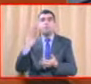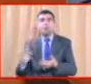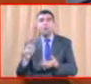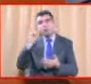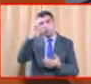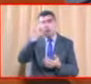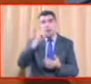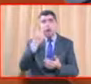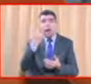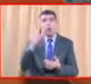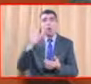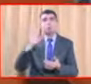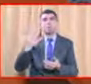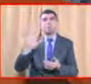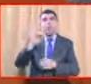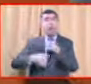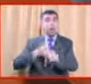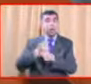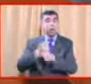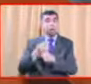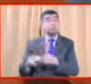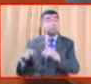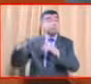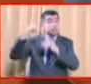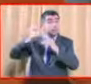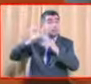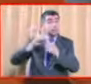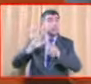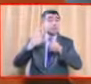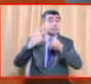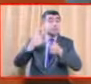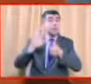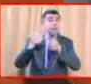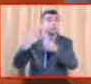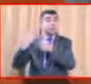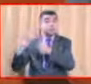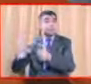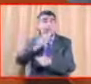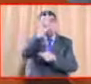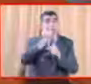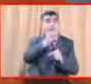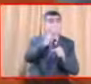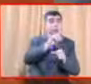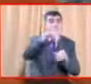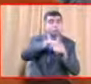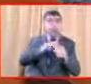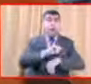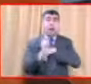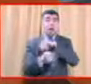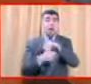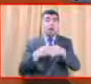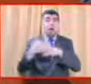في هاد السنه ان شاء الله. ولكن تزادت عليها 660 جامعه قرويه جديده، وان شاء الله